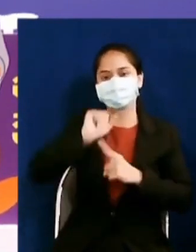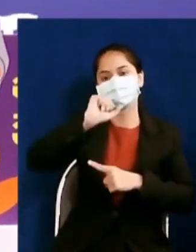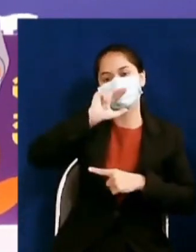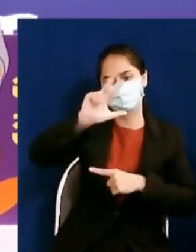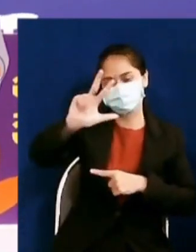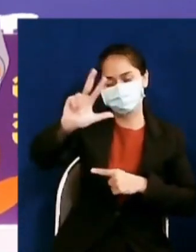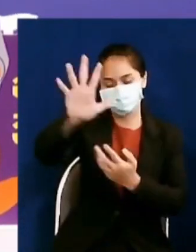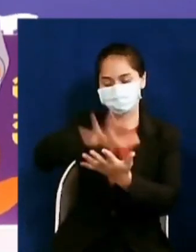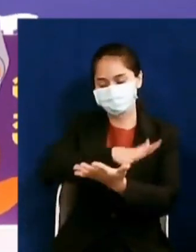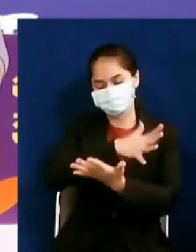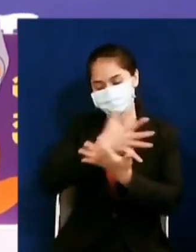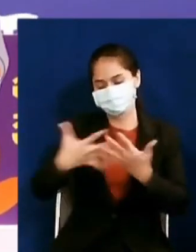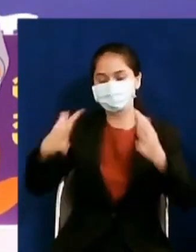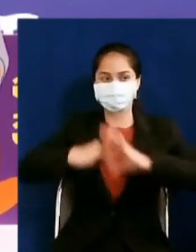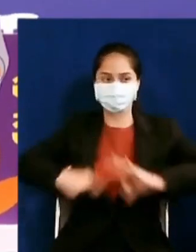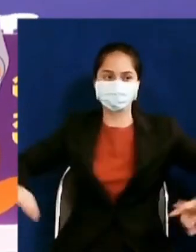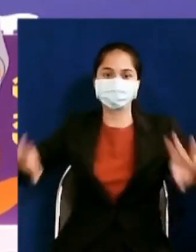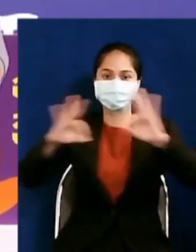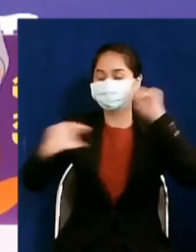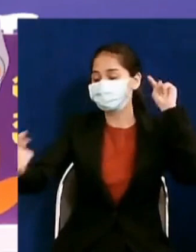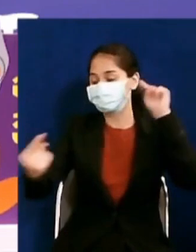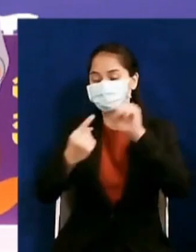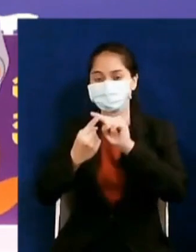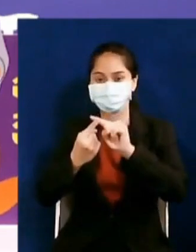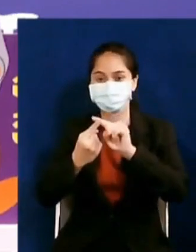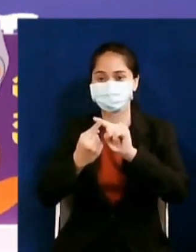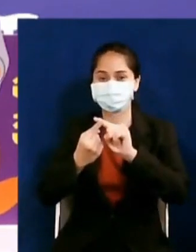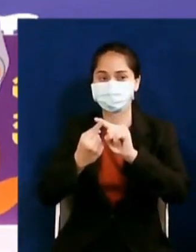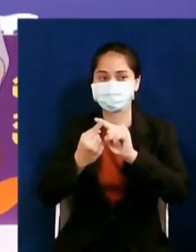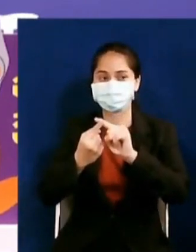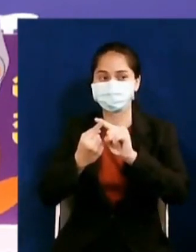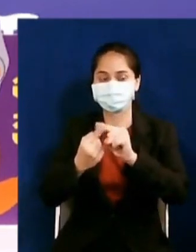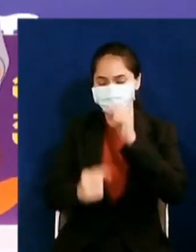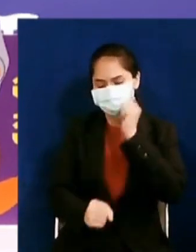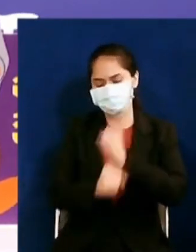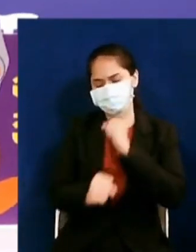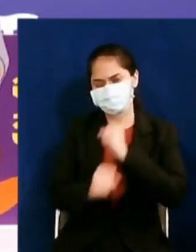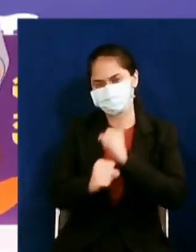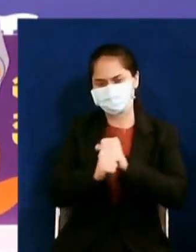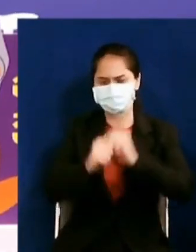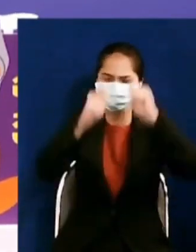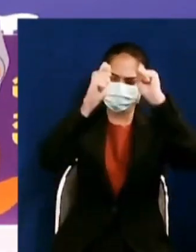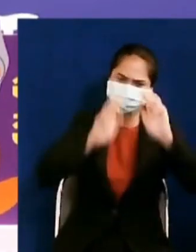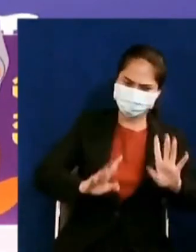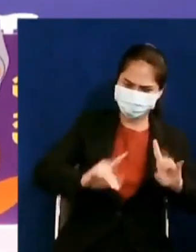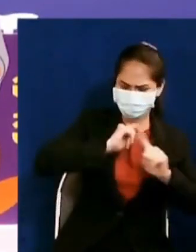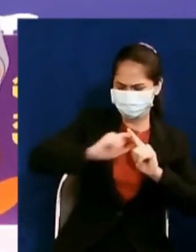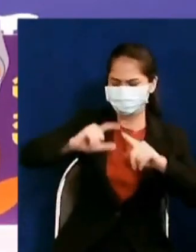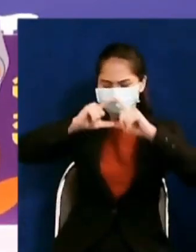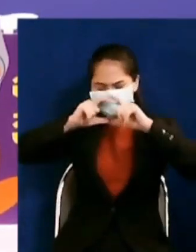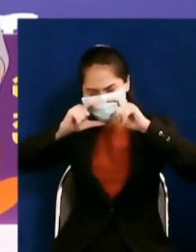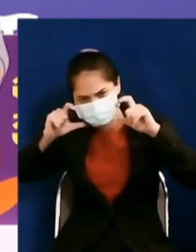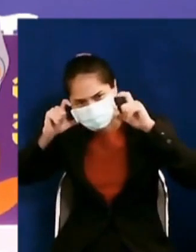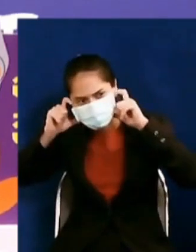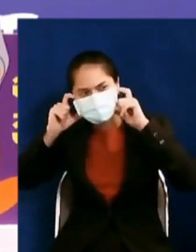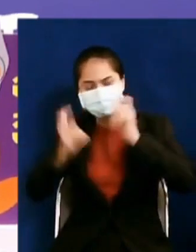30ตัวอย่างผลอาจจะออกวันนี้ก็คือเมื่อวานนี้หรือไม่ก็พรุ่งนี้เป็นผู้เดินทางมาจากสหรัฐจีน